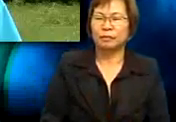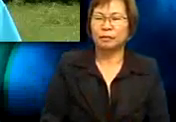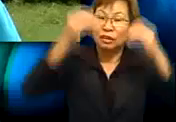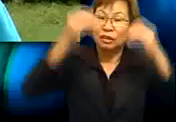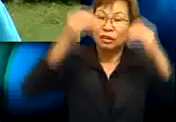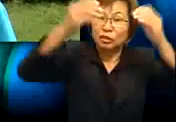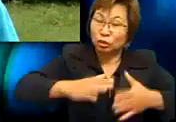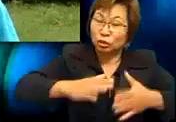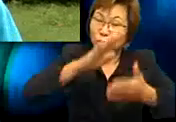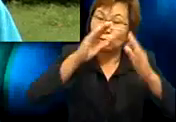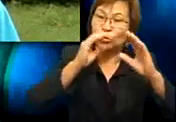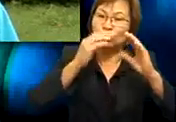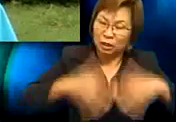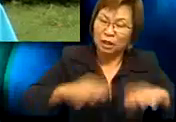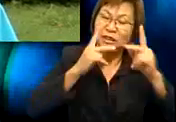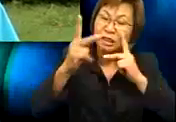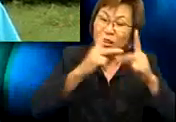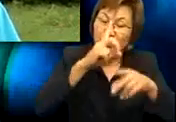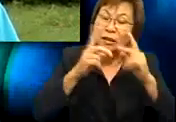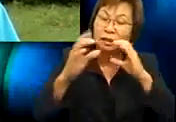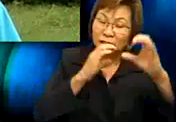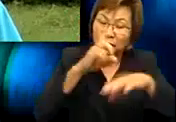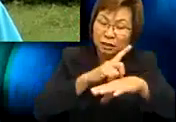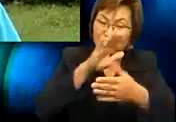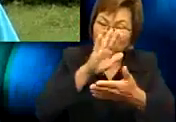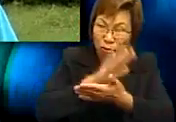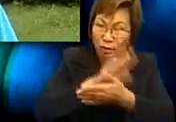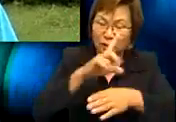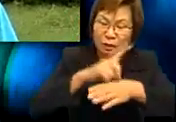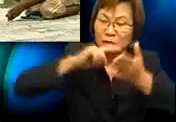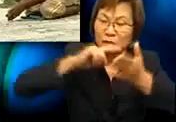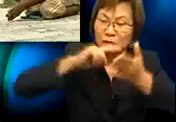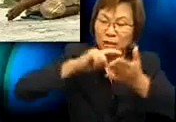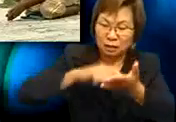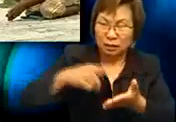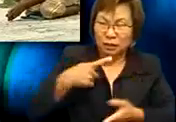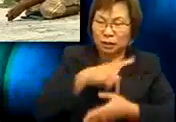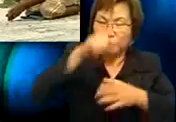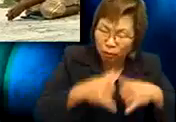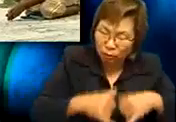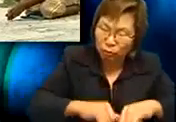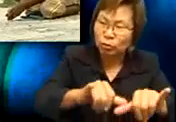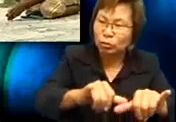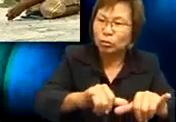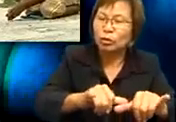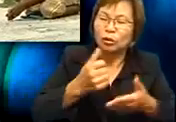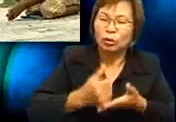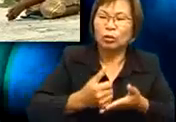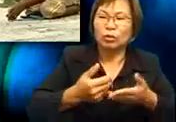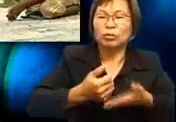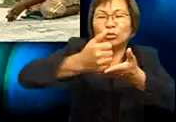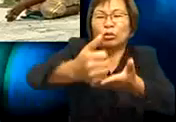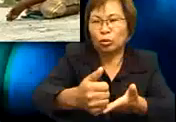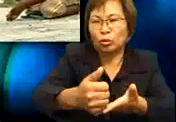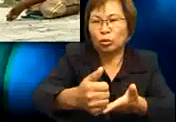Alah, kakak cikgu nak ajar kat sekolah. Lagipun, di Malaysia ni, kita patut teruskan budaya